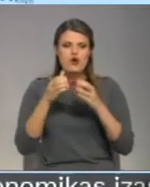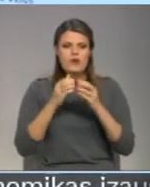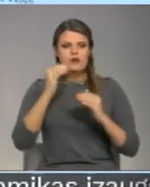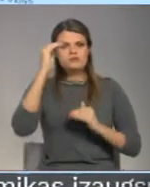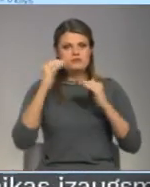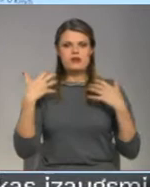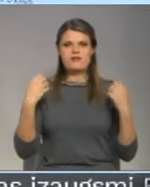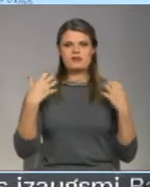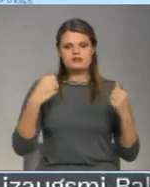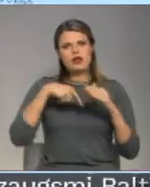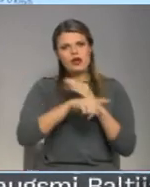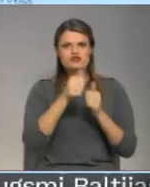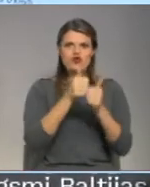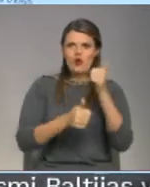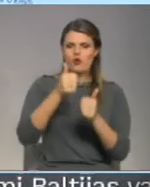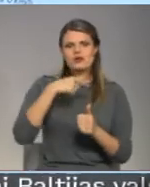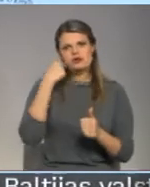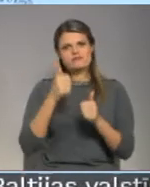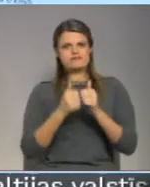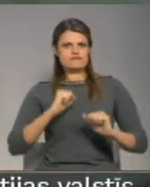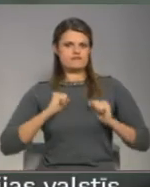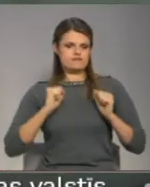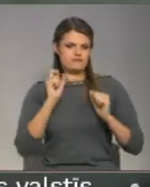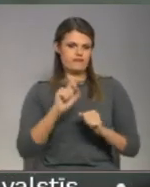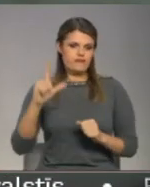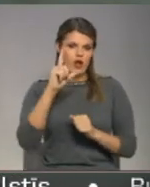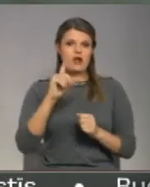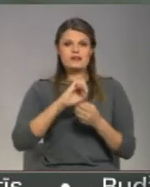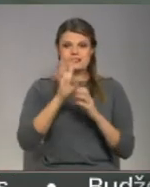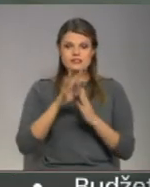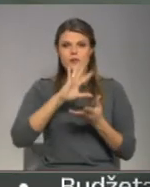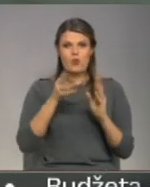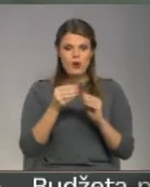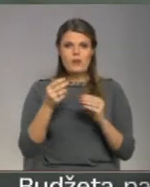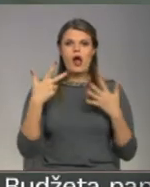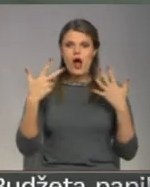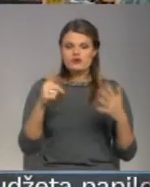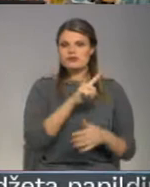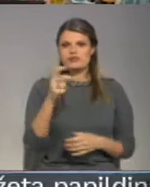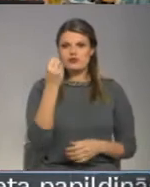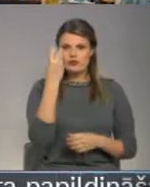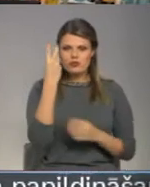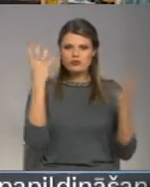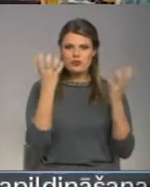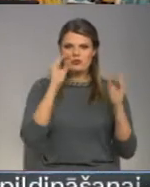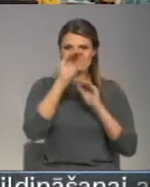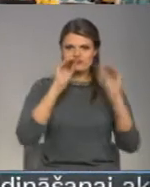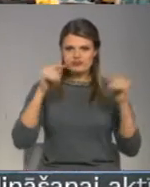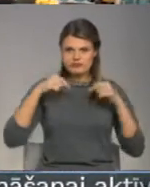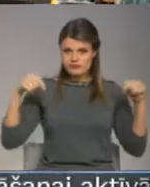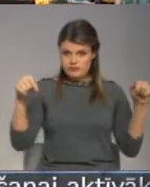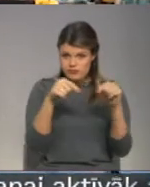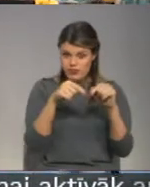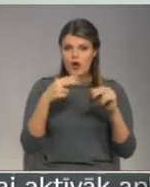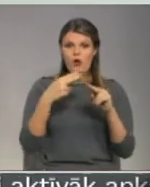veicina veselīgu iekšējo konkurenci. Pati sistēma sastāv no 8 līdz 12 antenām, kas izvietotas apkārt laukumam.